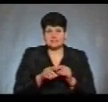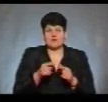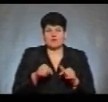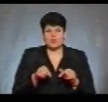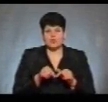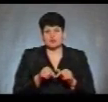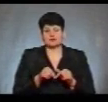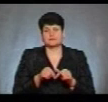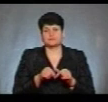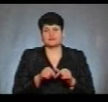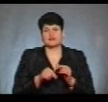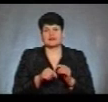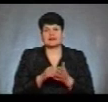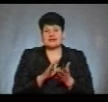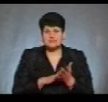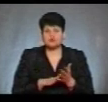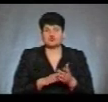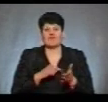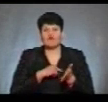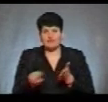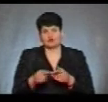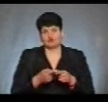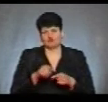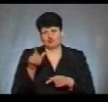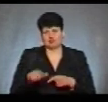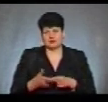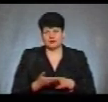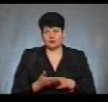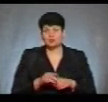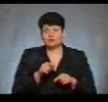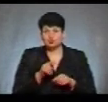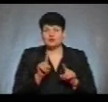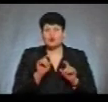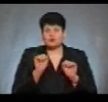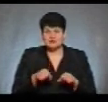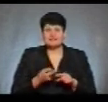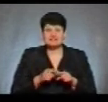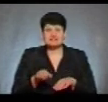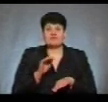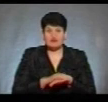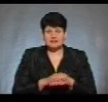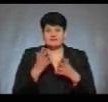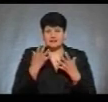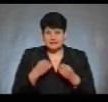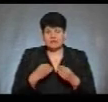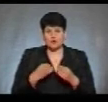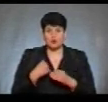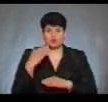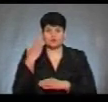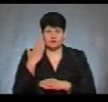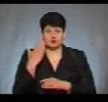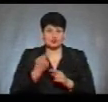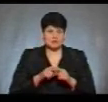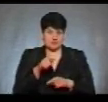реєстру виборців, для того, щоб цю особу виключили зі списку виборців. Чому? Тому що можливі такі факти в день голосування, що ця особа